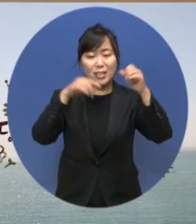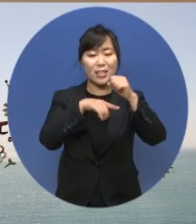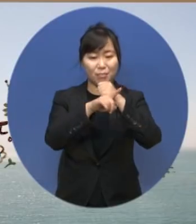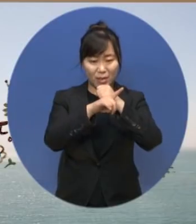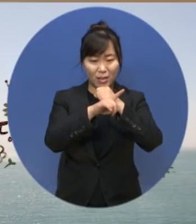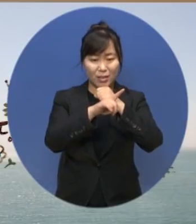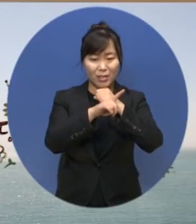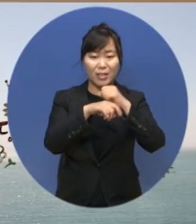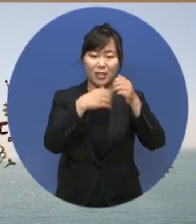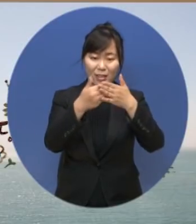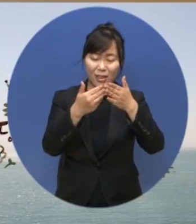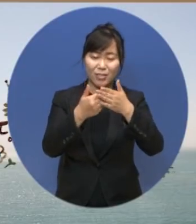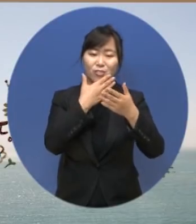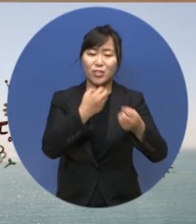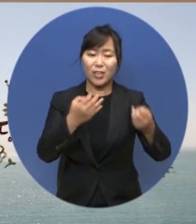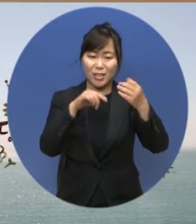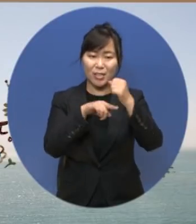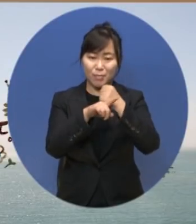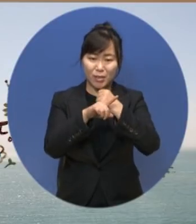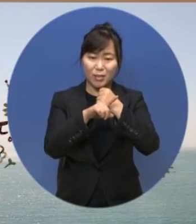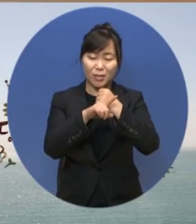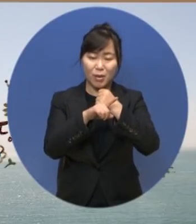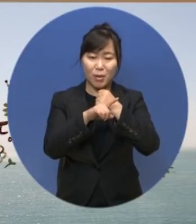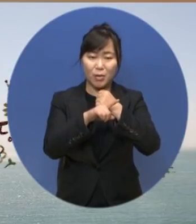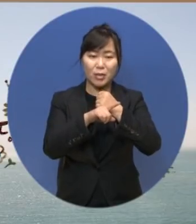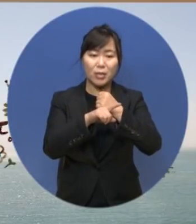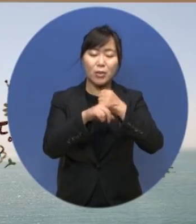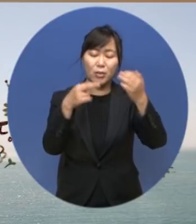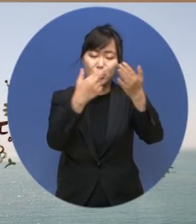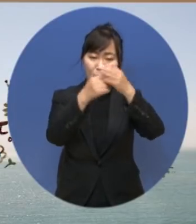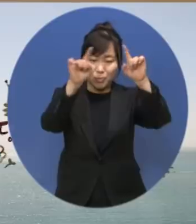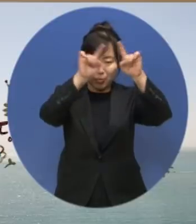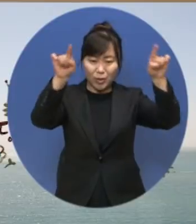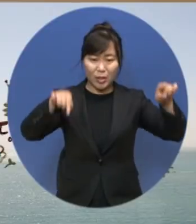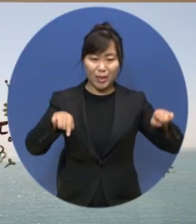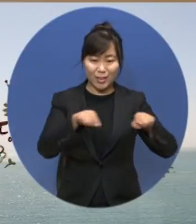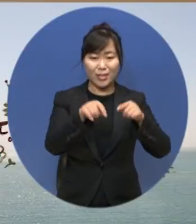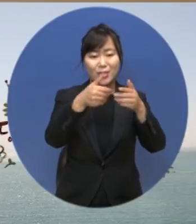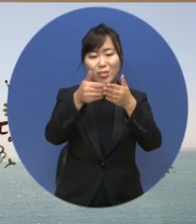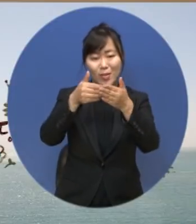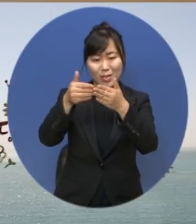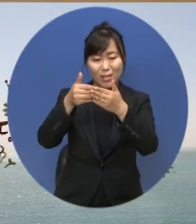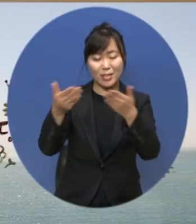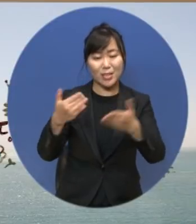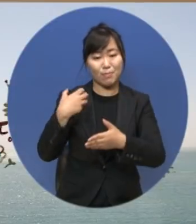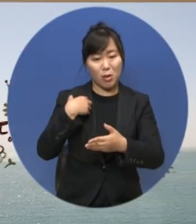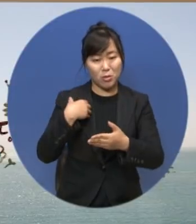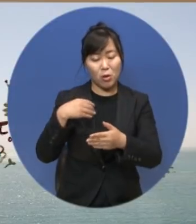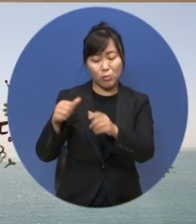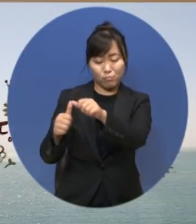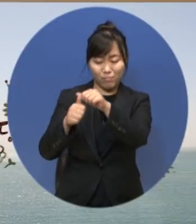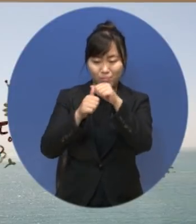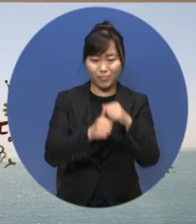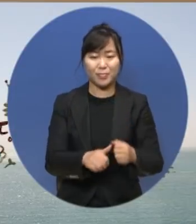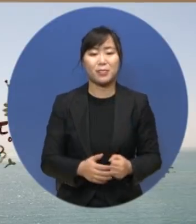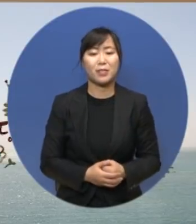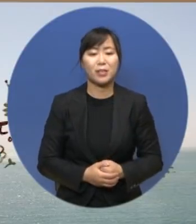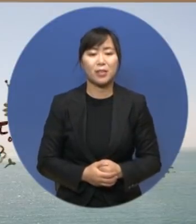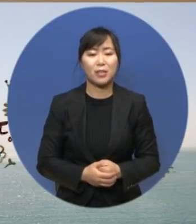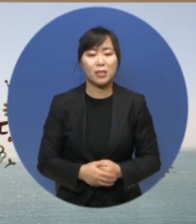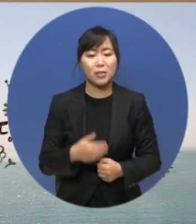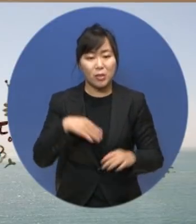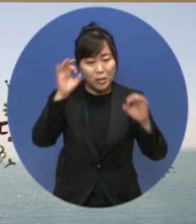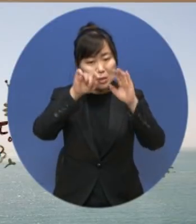메시지를 그린다거나 축하의 메시지를 전달하는 이런 윈도우 드로잉이라는 직무를 만들어서 그분을 이제 채용을 하게 되셨습니다. 그래서 저도